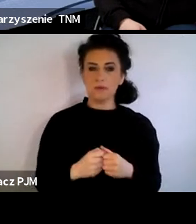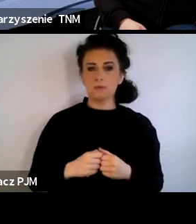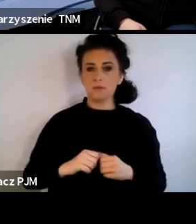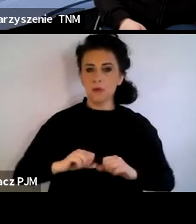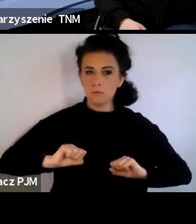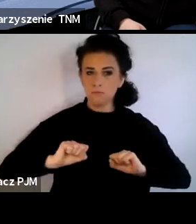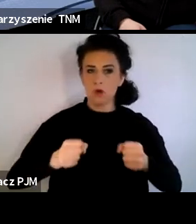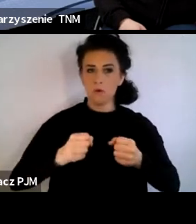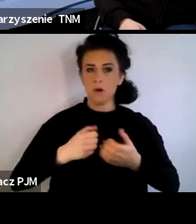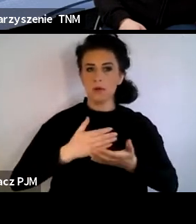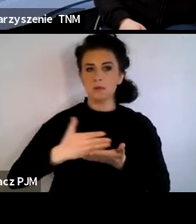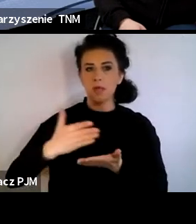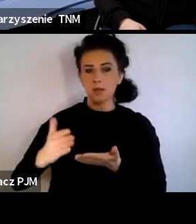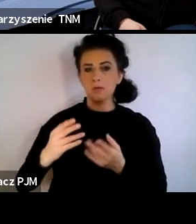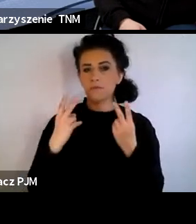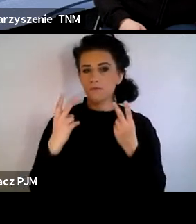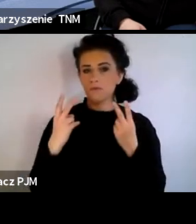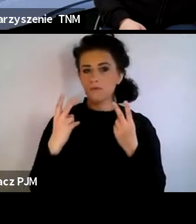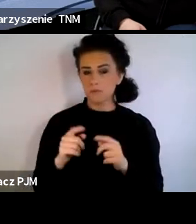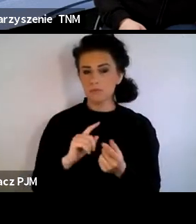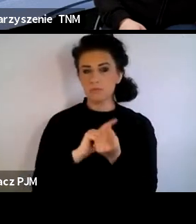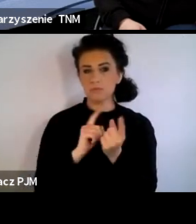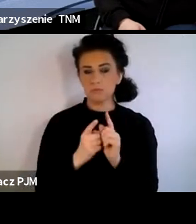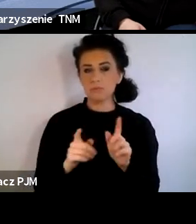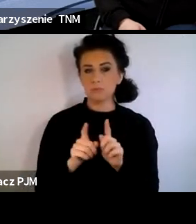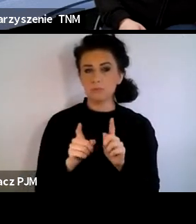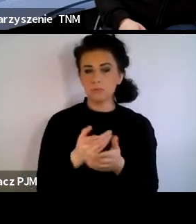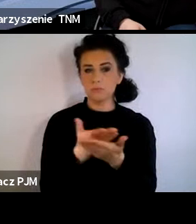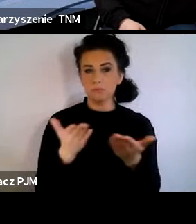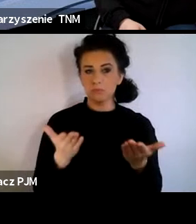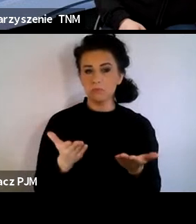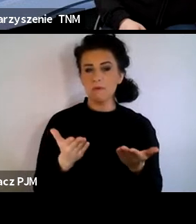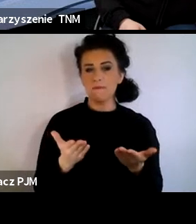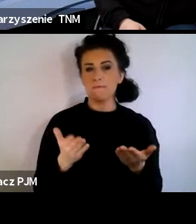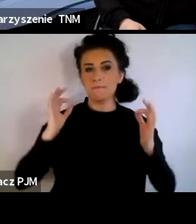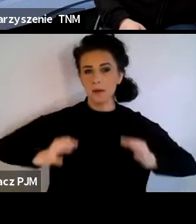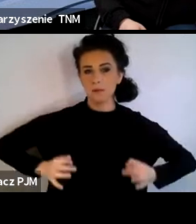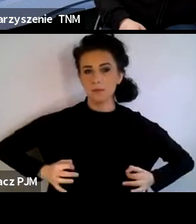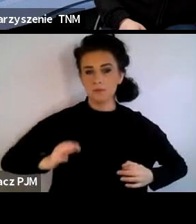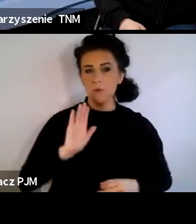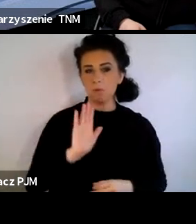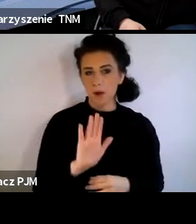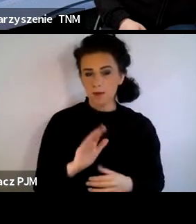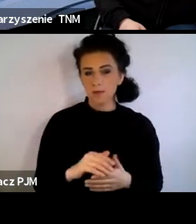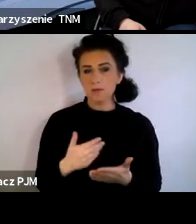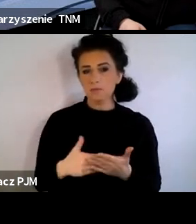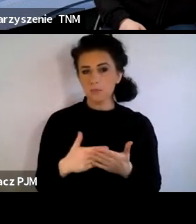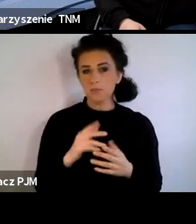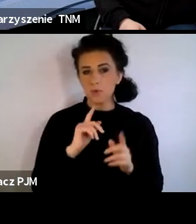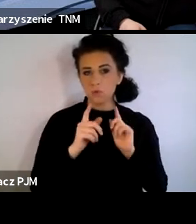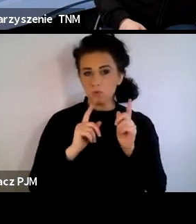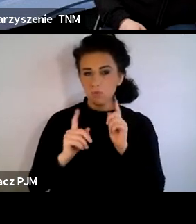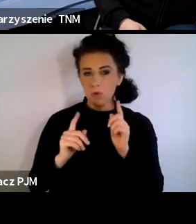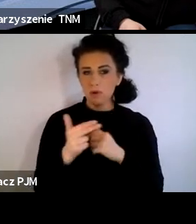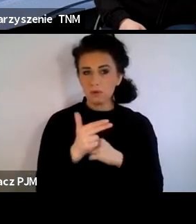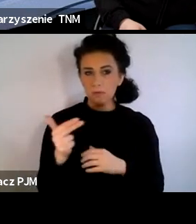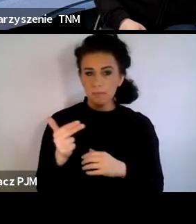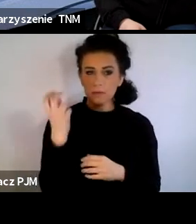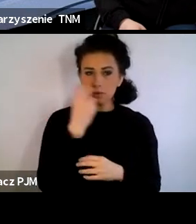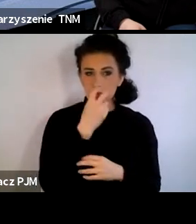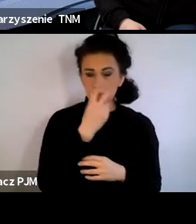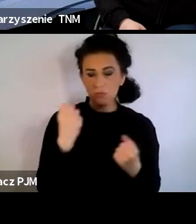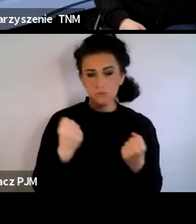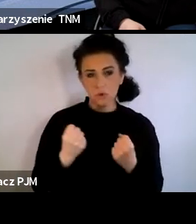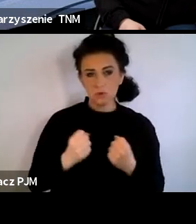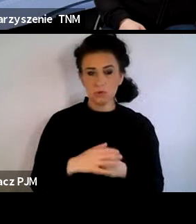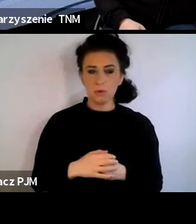mają Państwo okazję się spotkać i porozmawiać o tematach, które jak widzimy Państwa interesują. Dzień dobry Panie Michale,